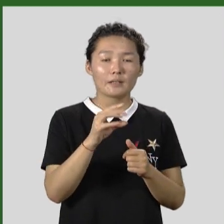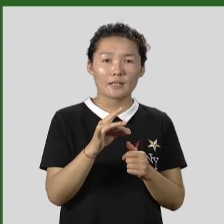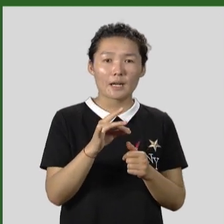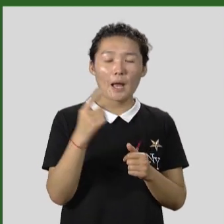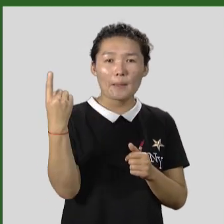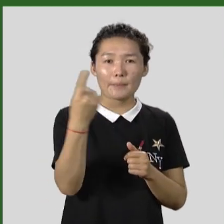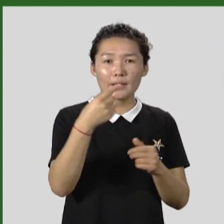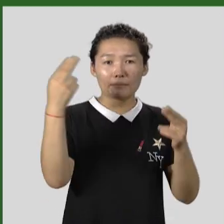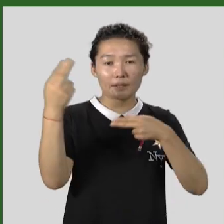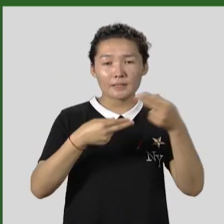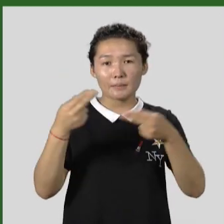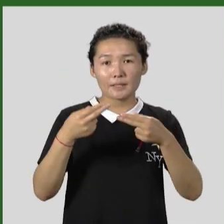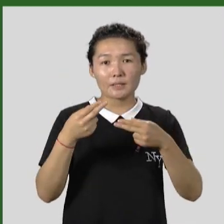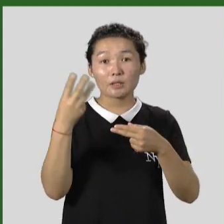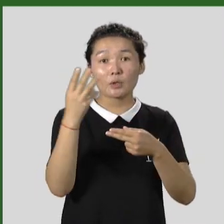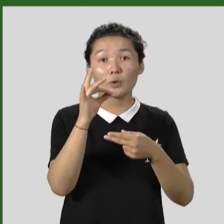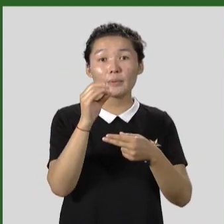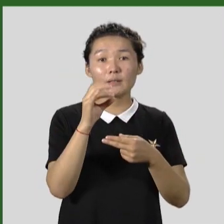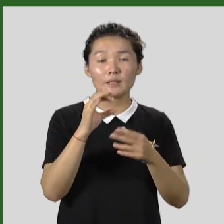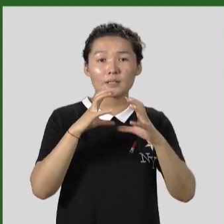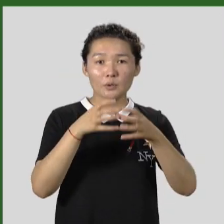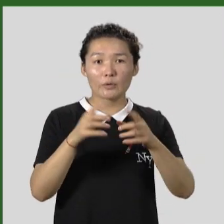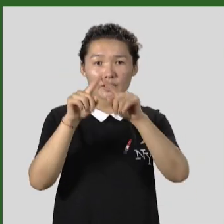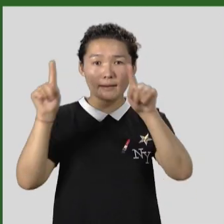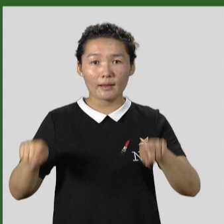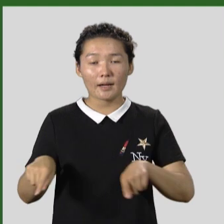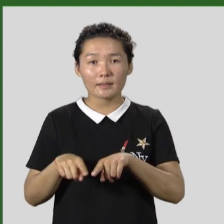отобразил трехмерность земного шара на карте.